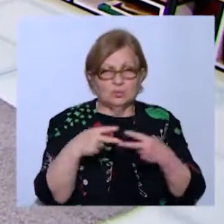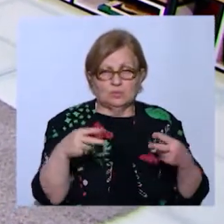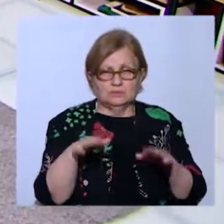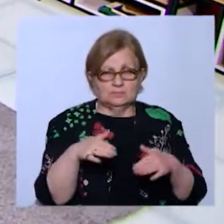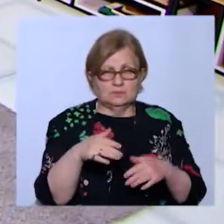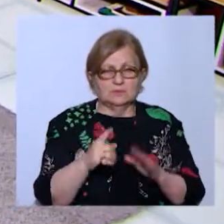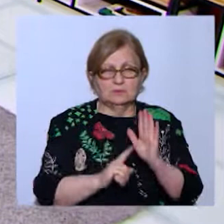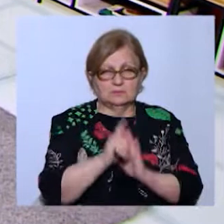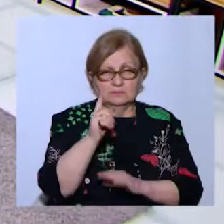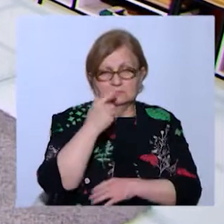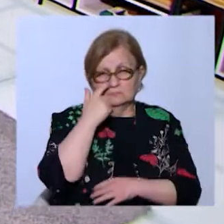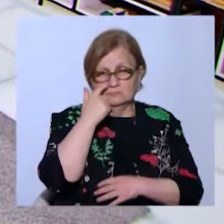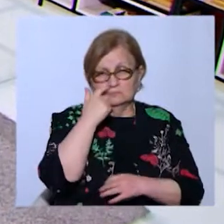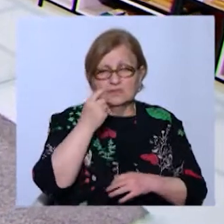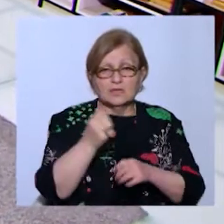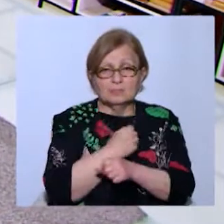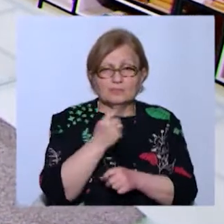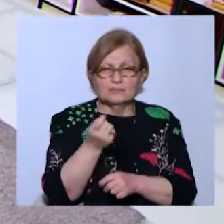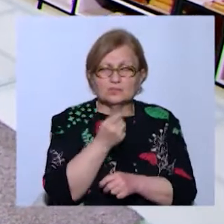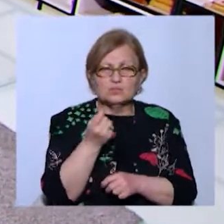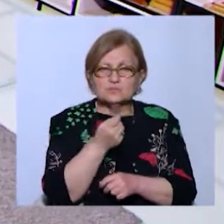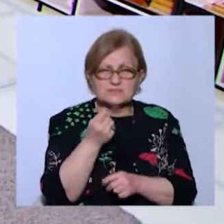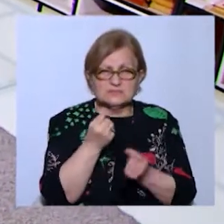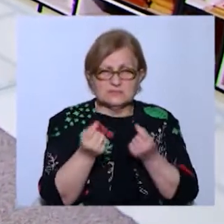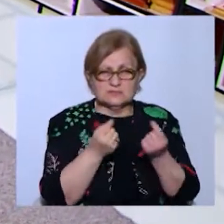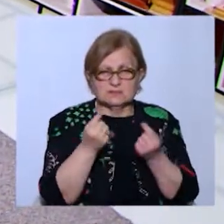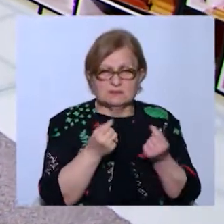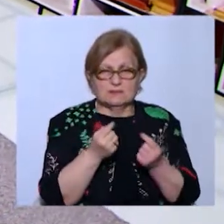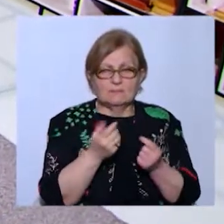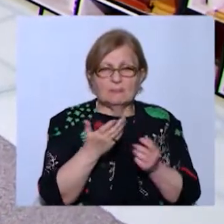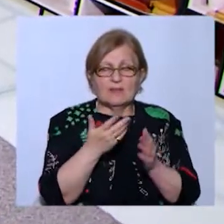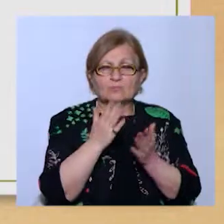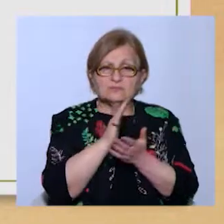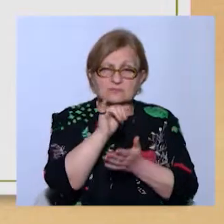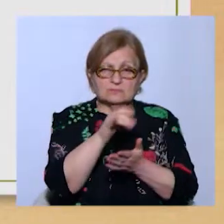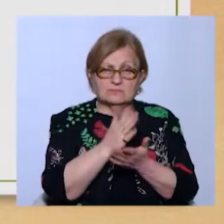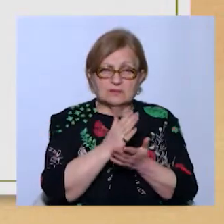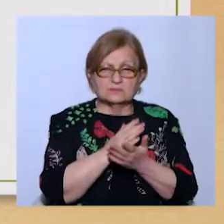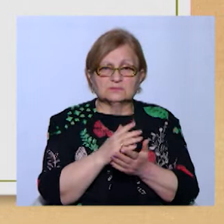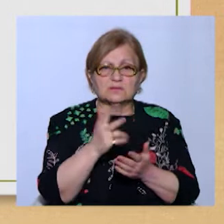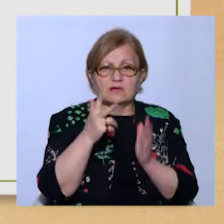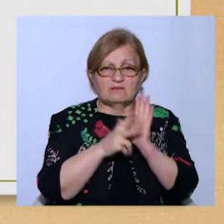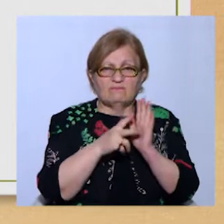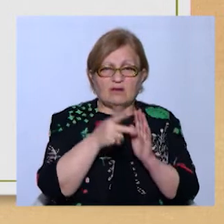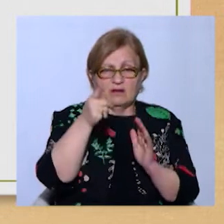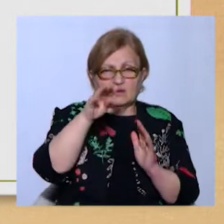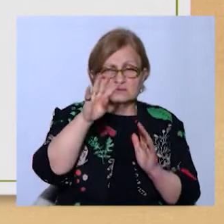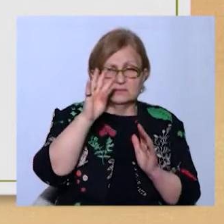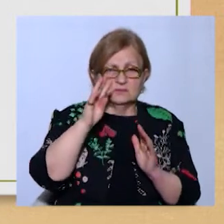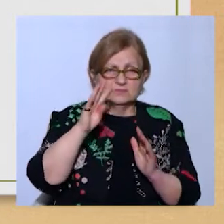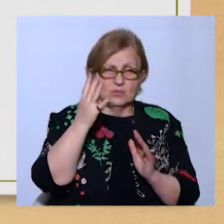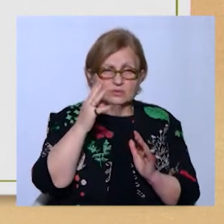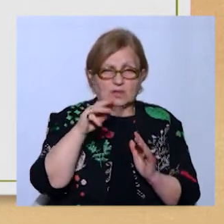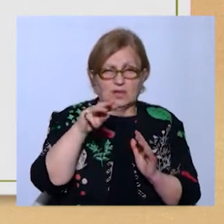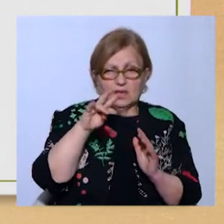პირველი ასეთია, იპოვეთ უმცირესი ნატურალური n რიცხვი, რომლისთვისაც სამართლიანია 8 ხარისხად 4n მეტია 2